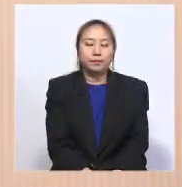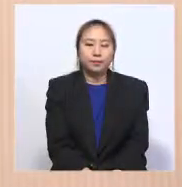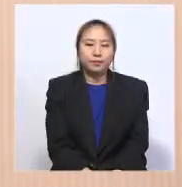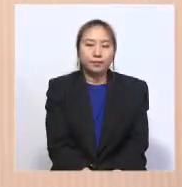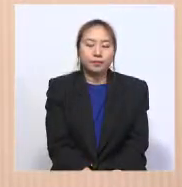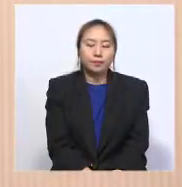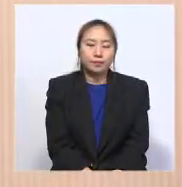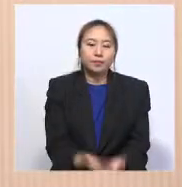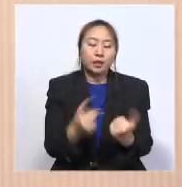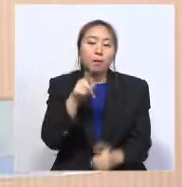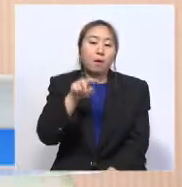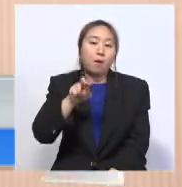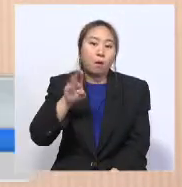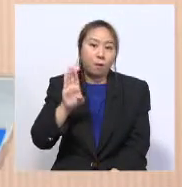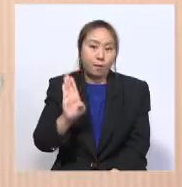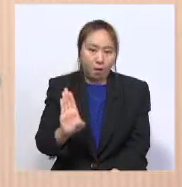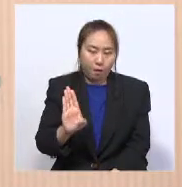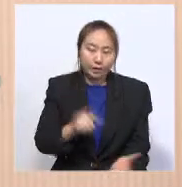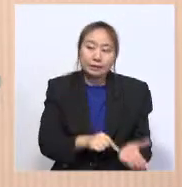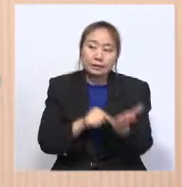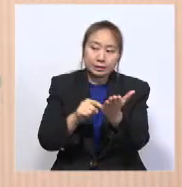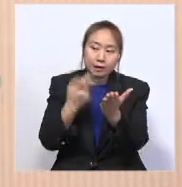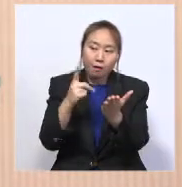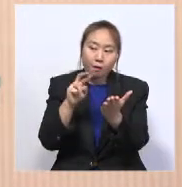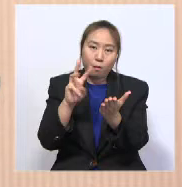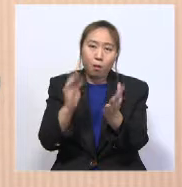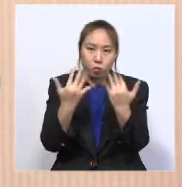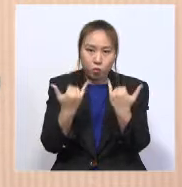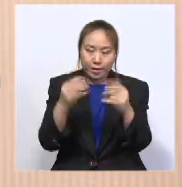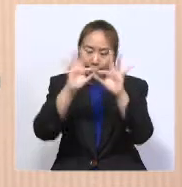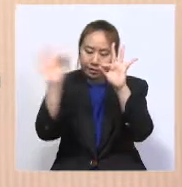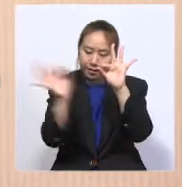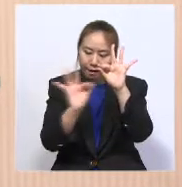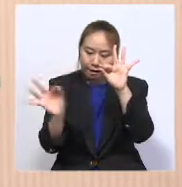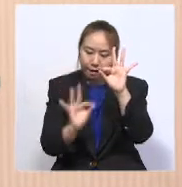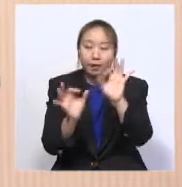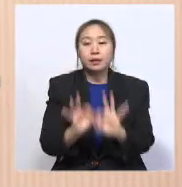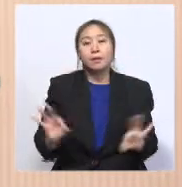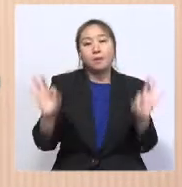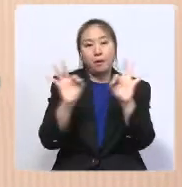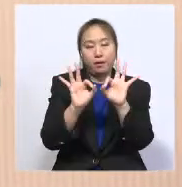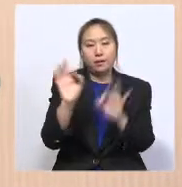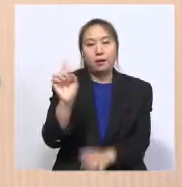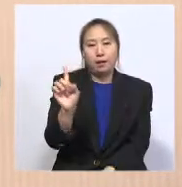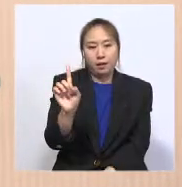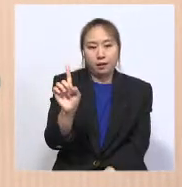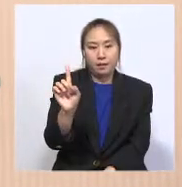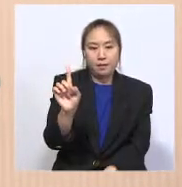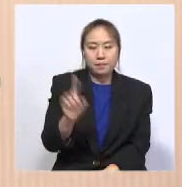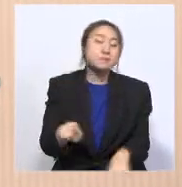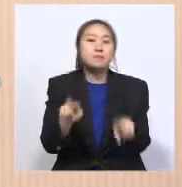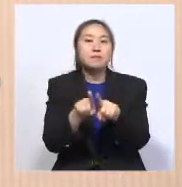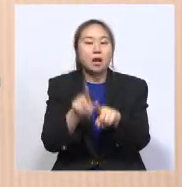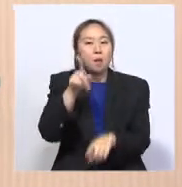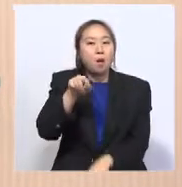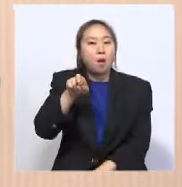ในส่วนของพรบ.ที่เสนอคณะรัฐมนตรีวันนี้สาระสำคัญเนี่ยก็คือว่าอย่างที่กราบเรียนว่ามาปิดจุดอ่อนของ